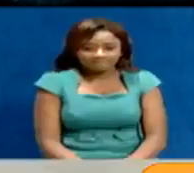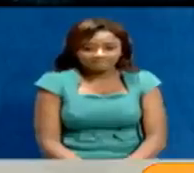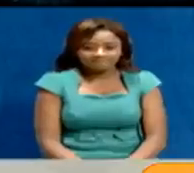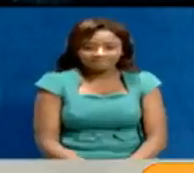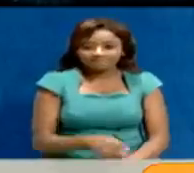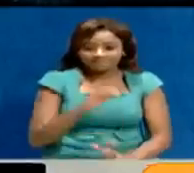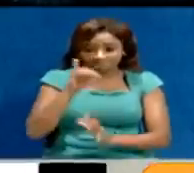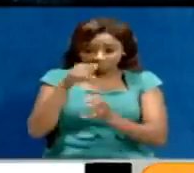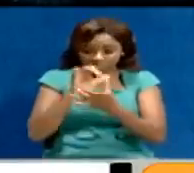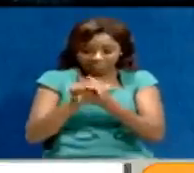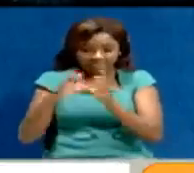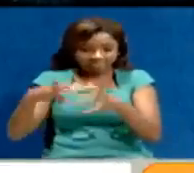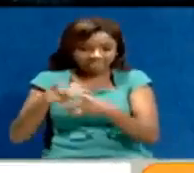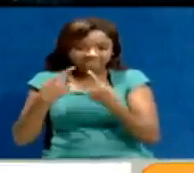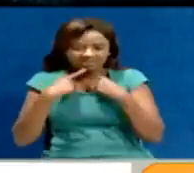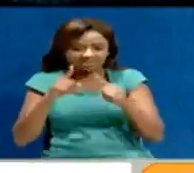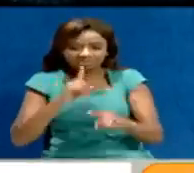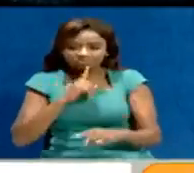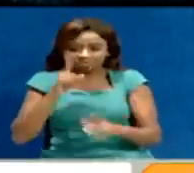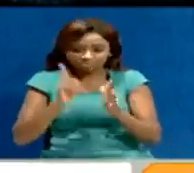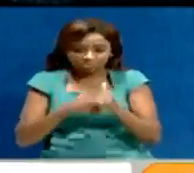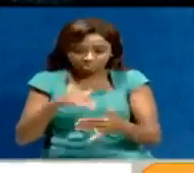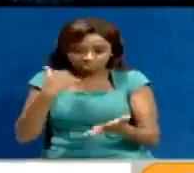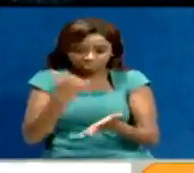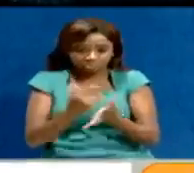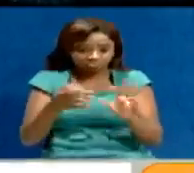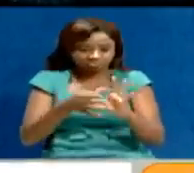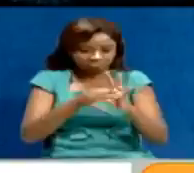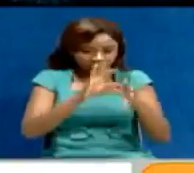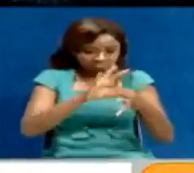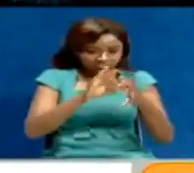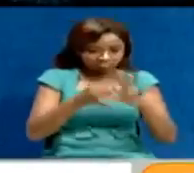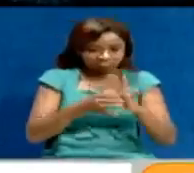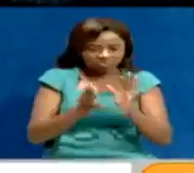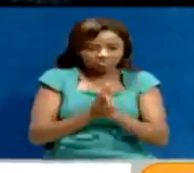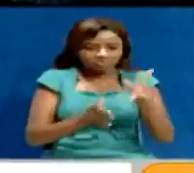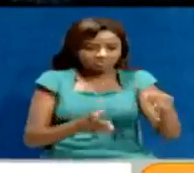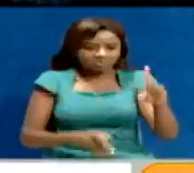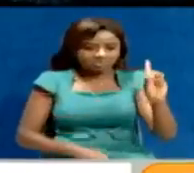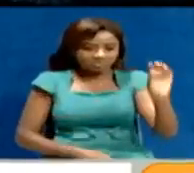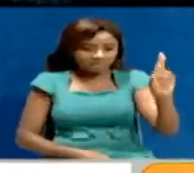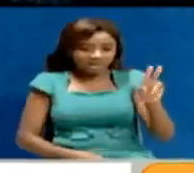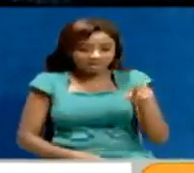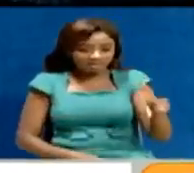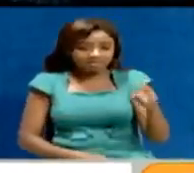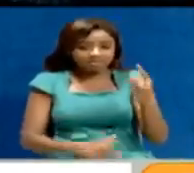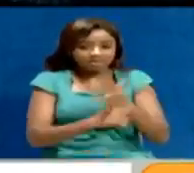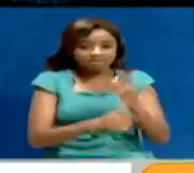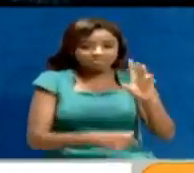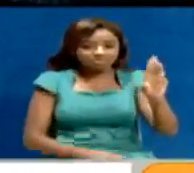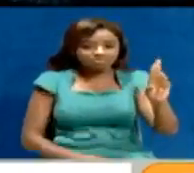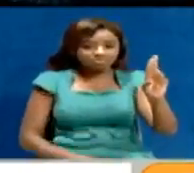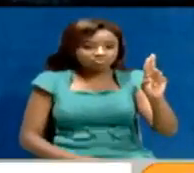Chama cha Jubilee kimeelezea nia yake kusitisha rasmi uhusiano na chama cha PDR ambacho sasa kinajulikana kama